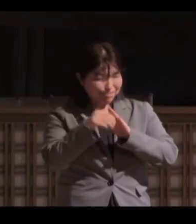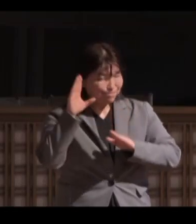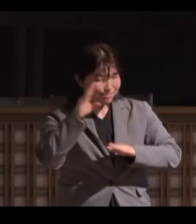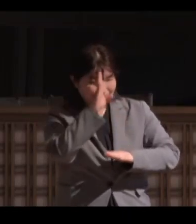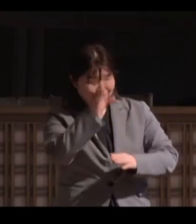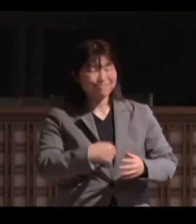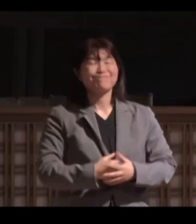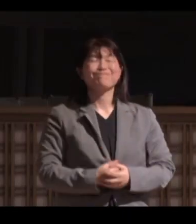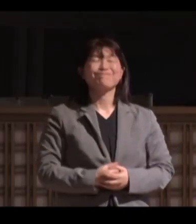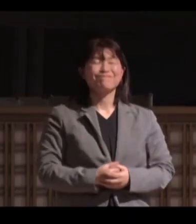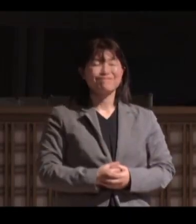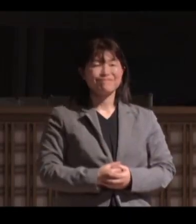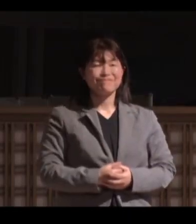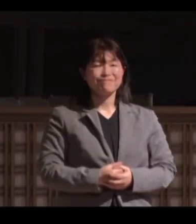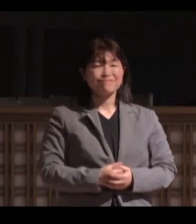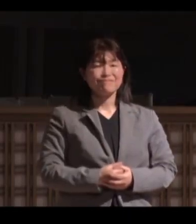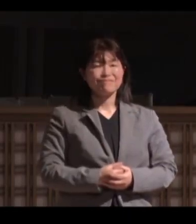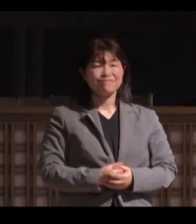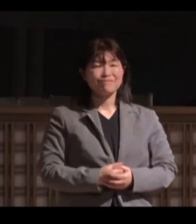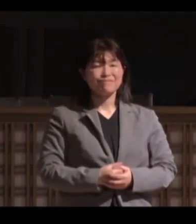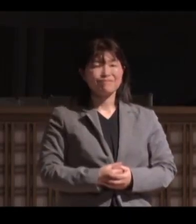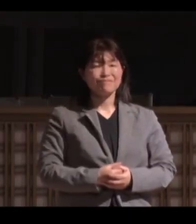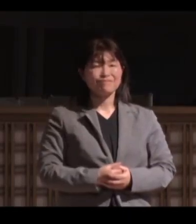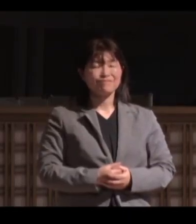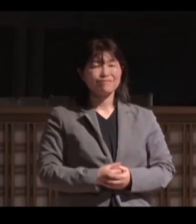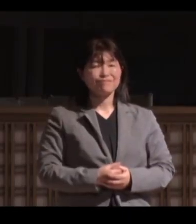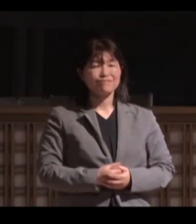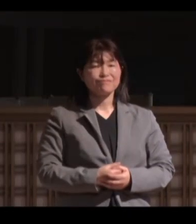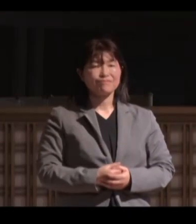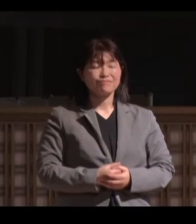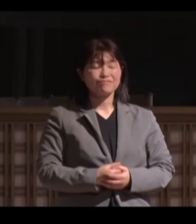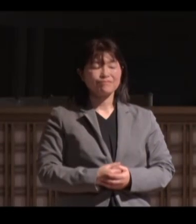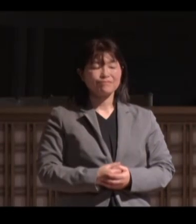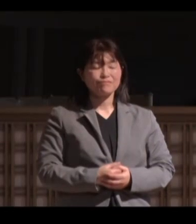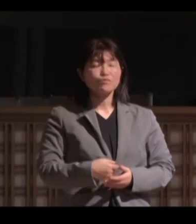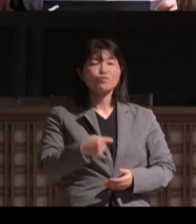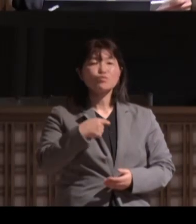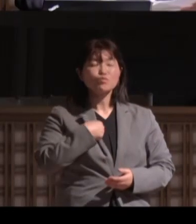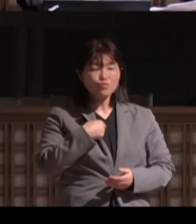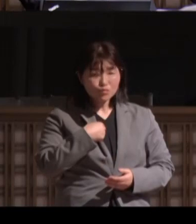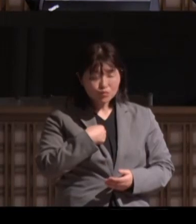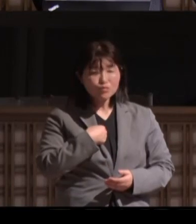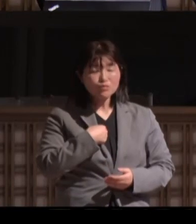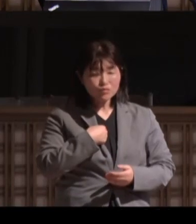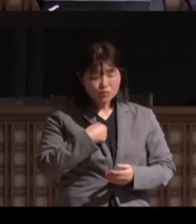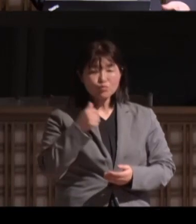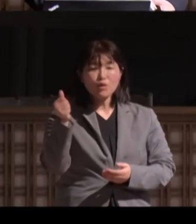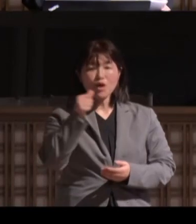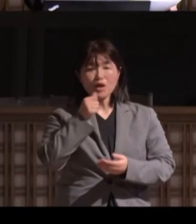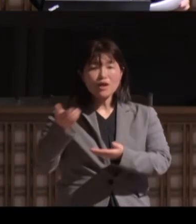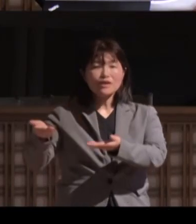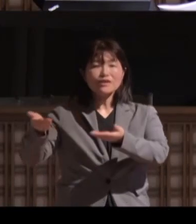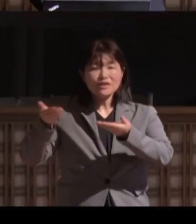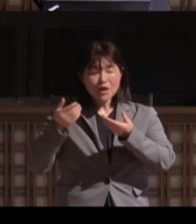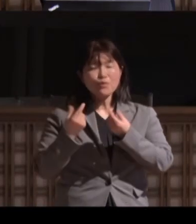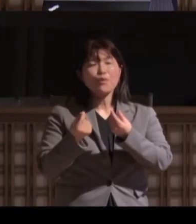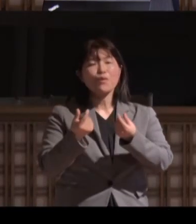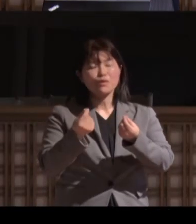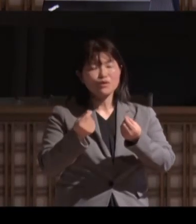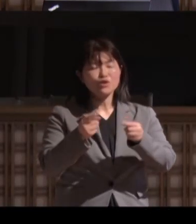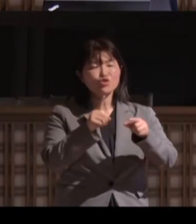思いますええ私はですね先ほどご紹介いただきましたように